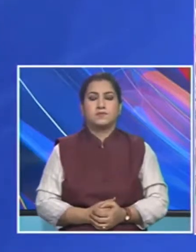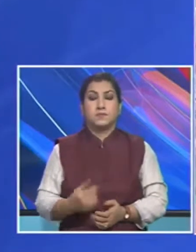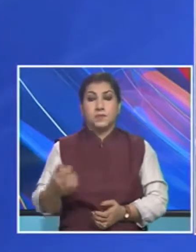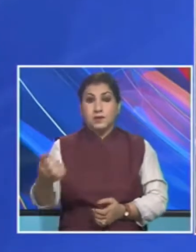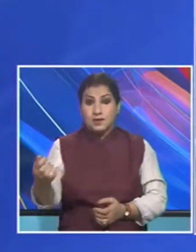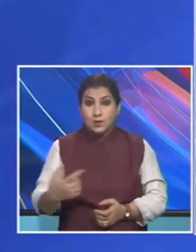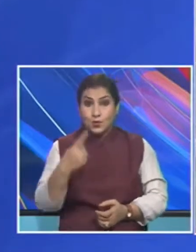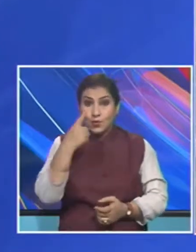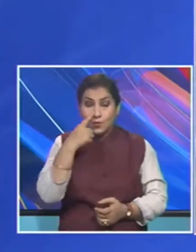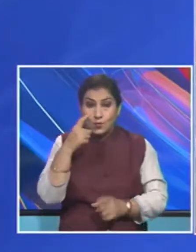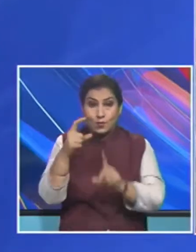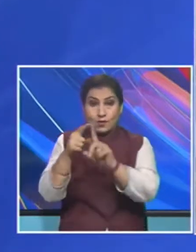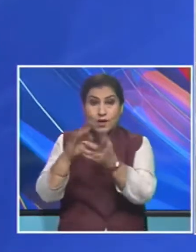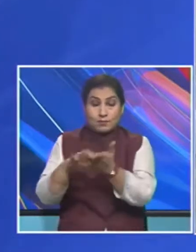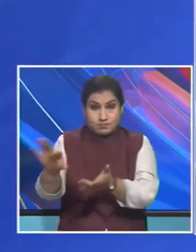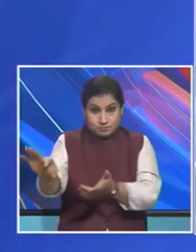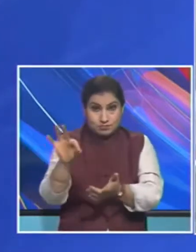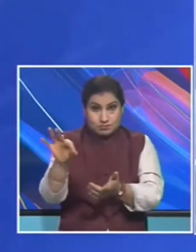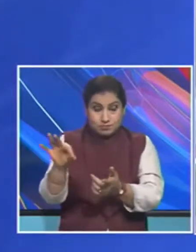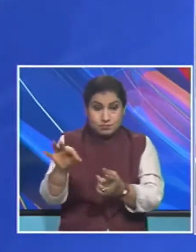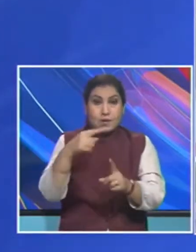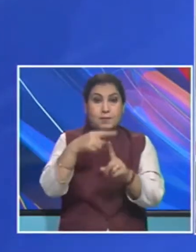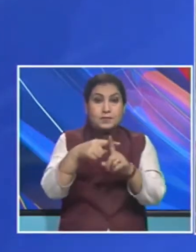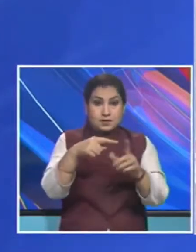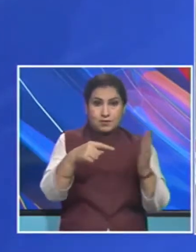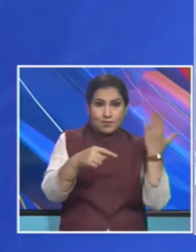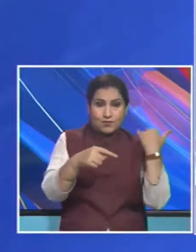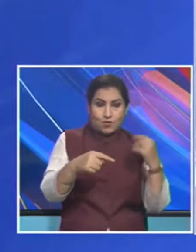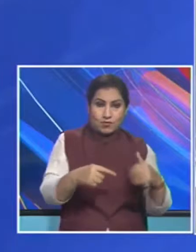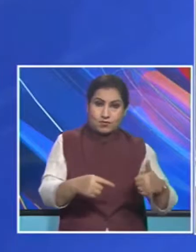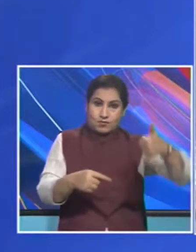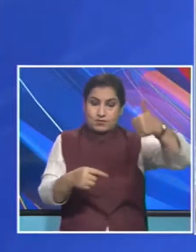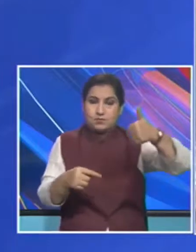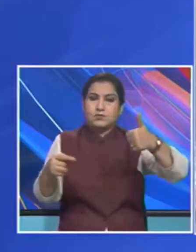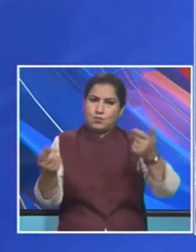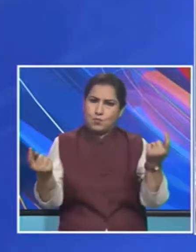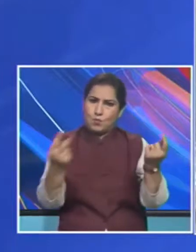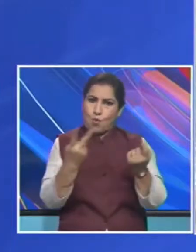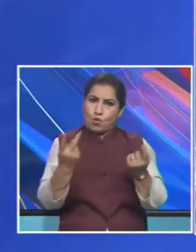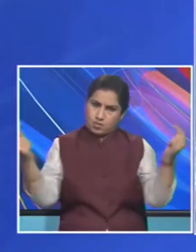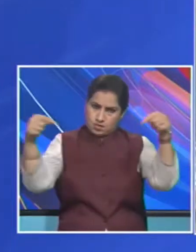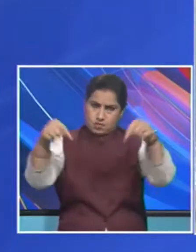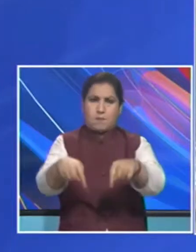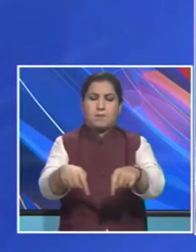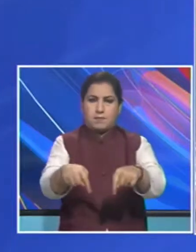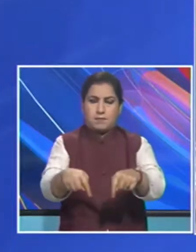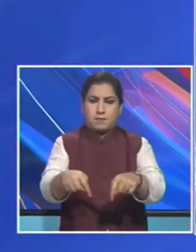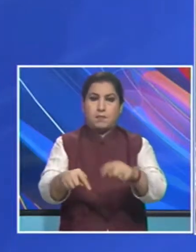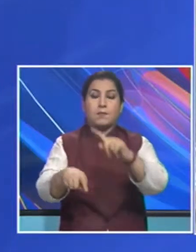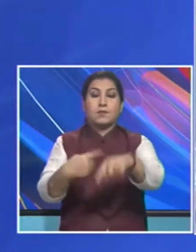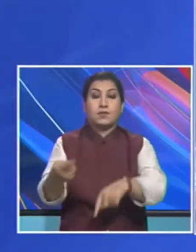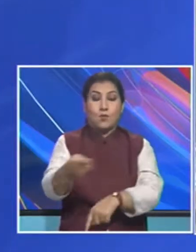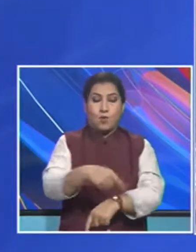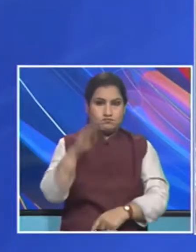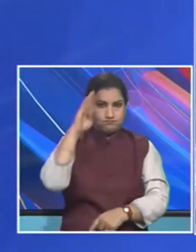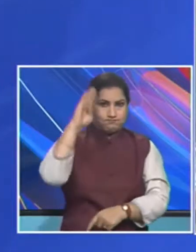नवनिर्वाचित राष्ट्रपति और निवर्तमान राष्ट्रपति दोनों यहां पधारेंगे। उसके बाद उन्हें राष्ट्रीय सैल्यूट दिया